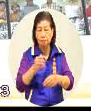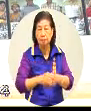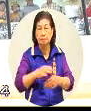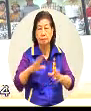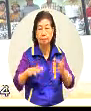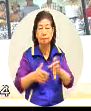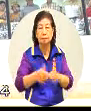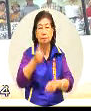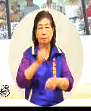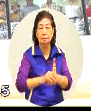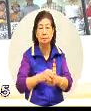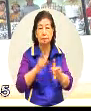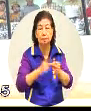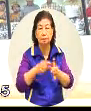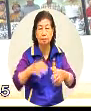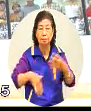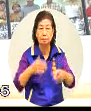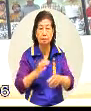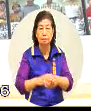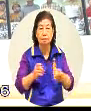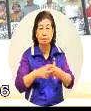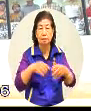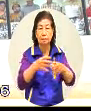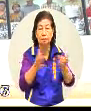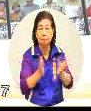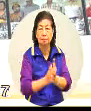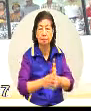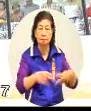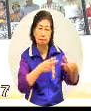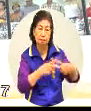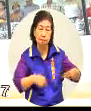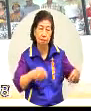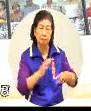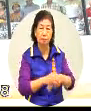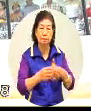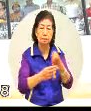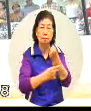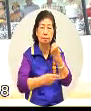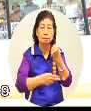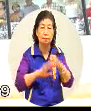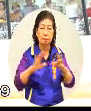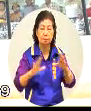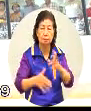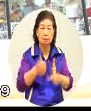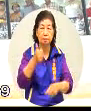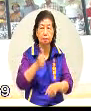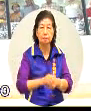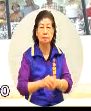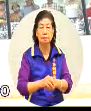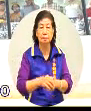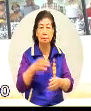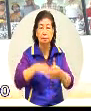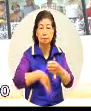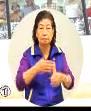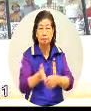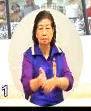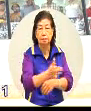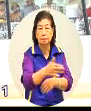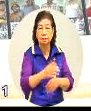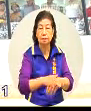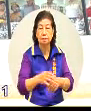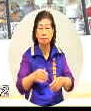长中兴水利小组蔡家祥里长组长内湾水利小